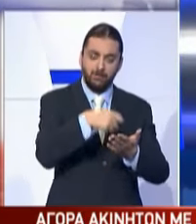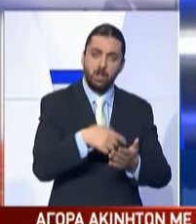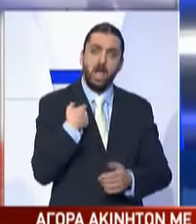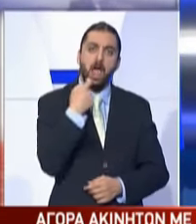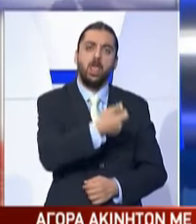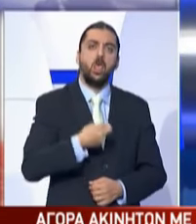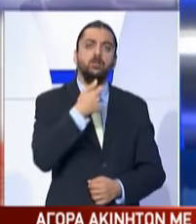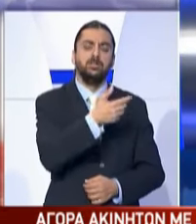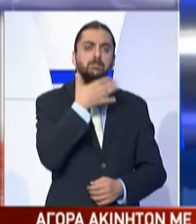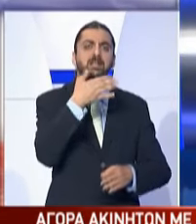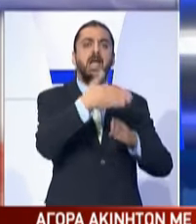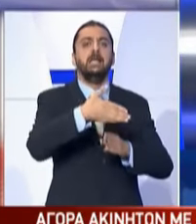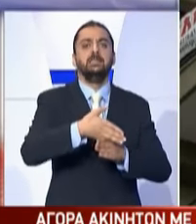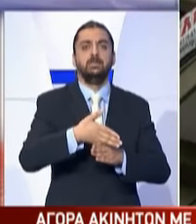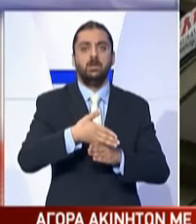ενοικίου.